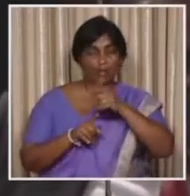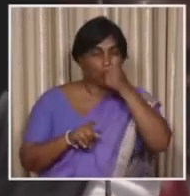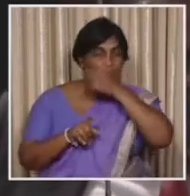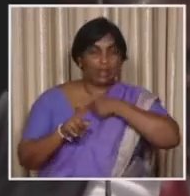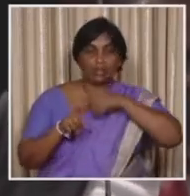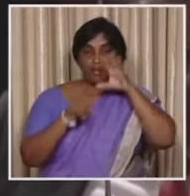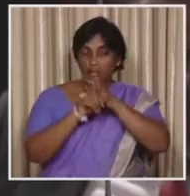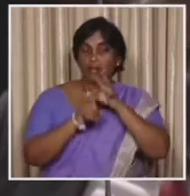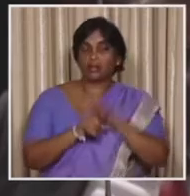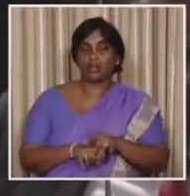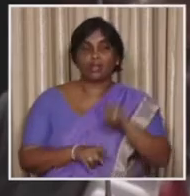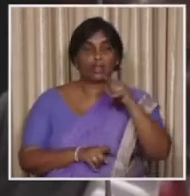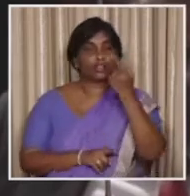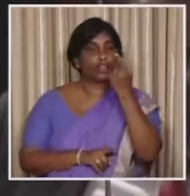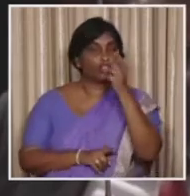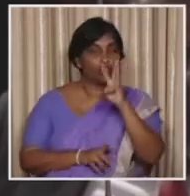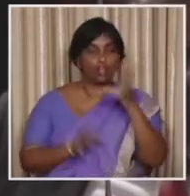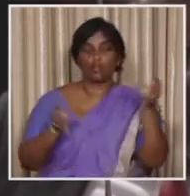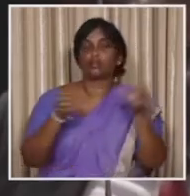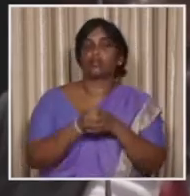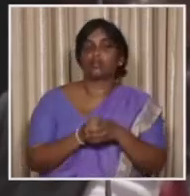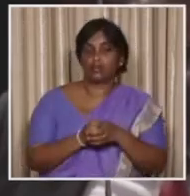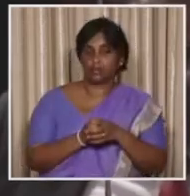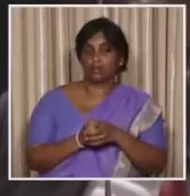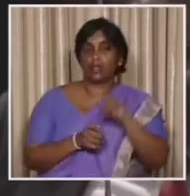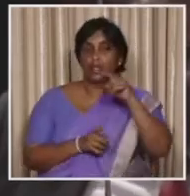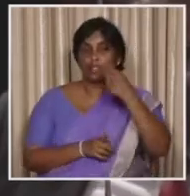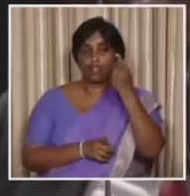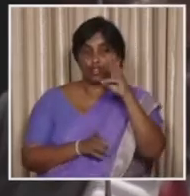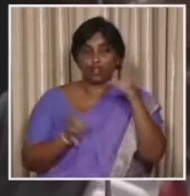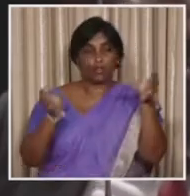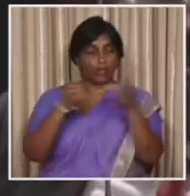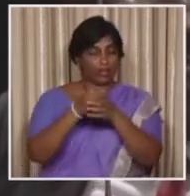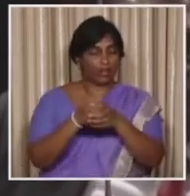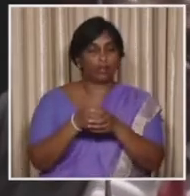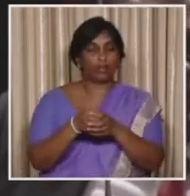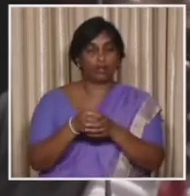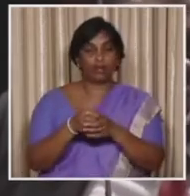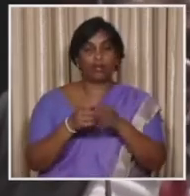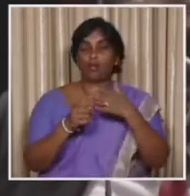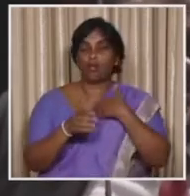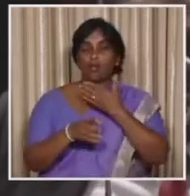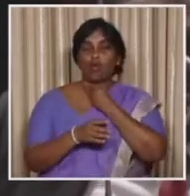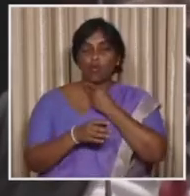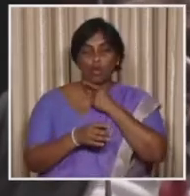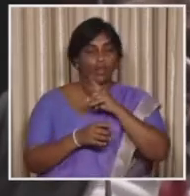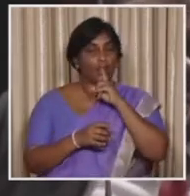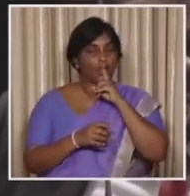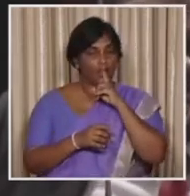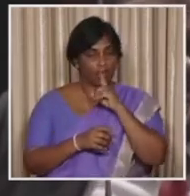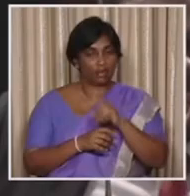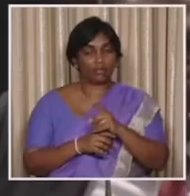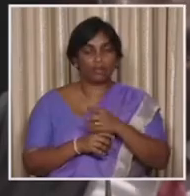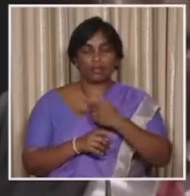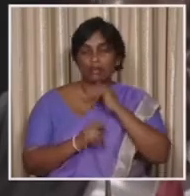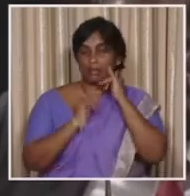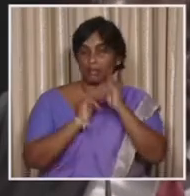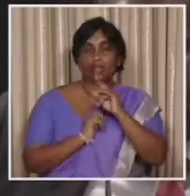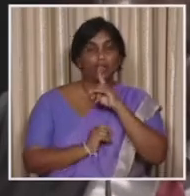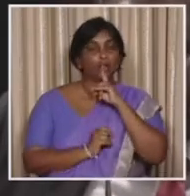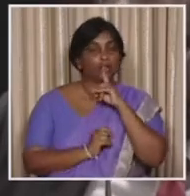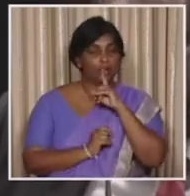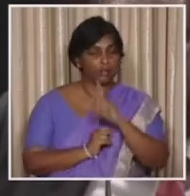සභාපතිතුමනි 113ක් එකතු වෙලා 113ක් එකතු වෙලා අපි බොරු කියනවා අවලාද කියනවා